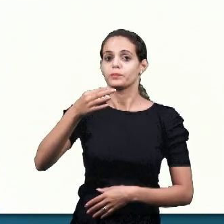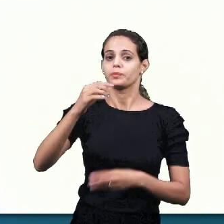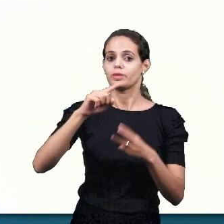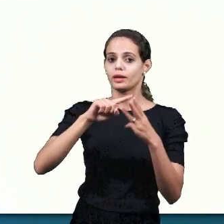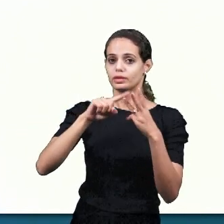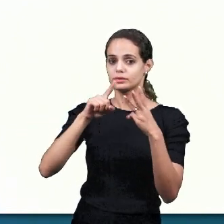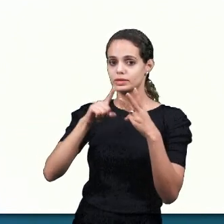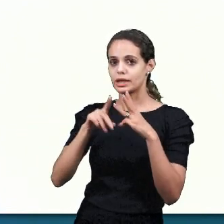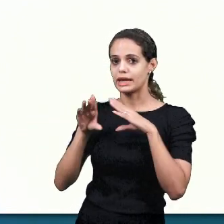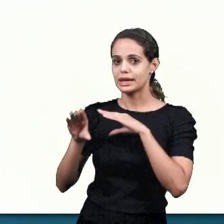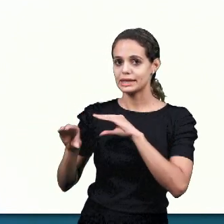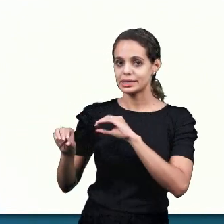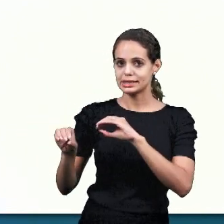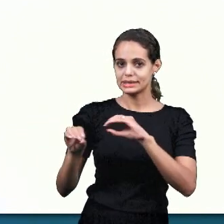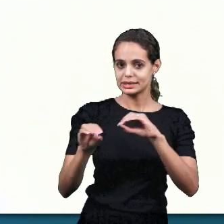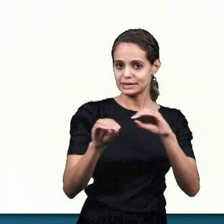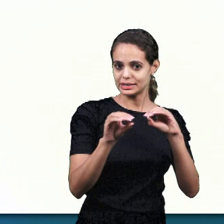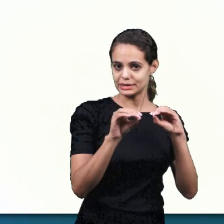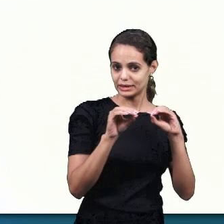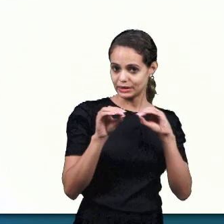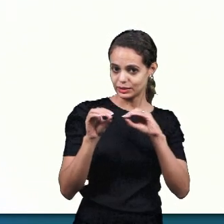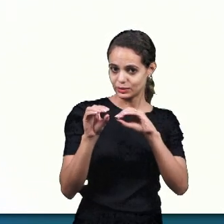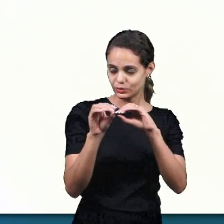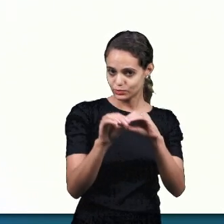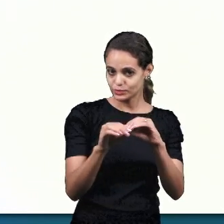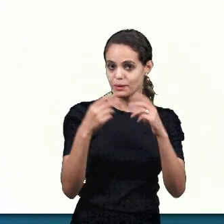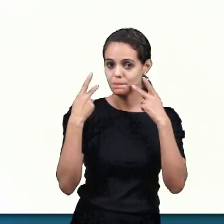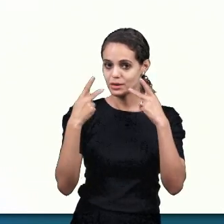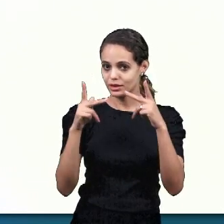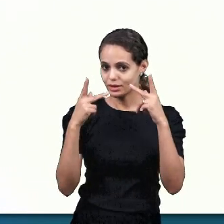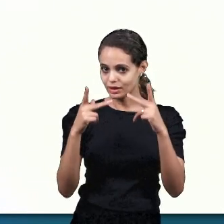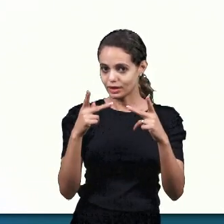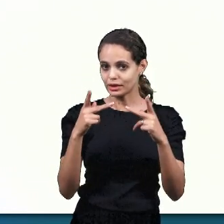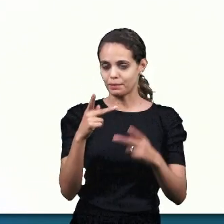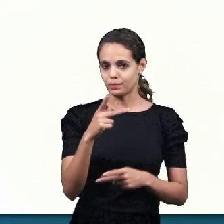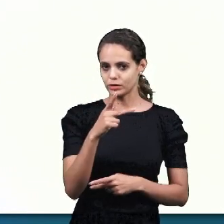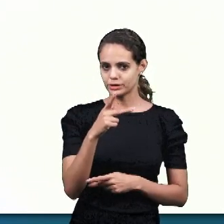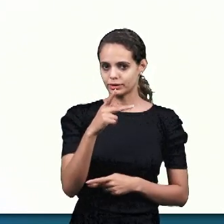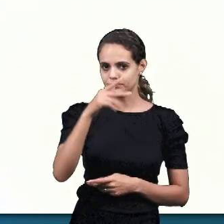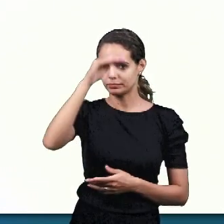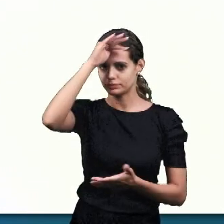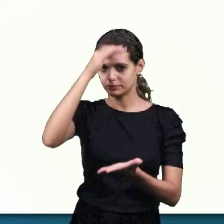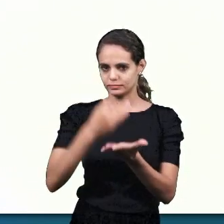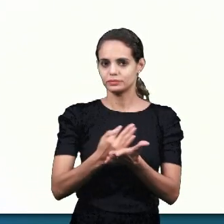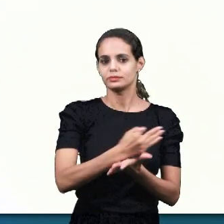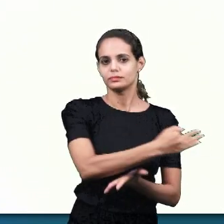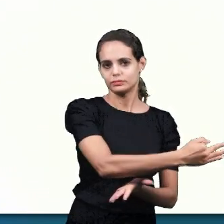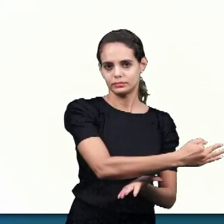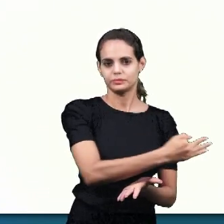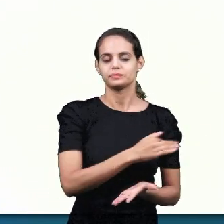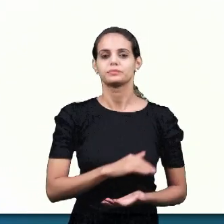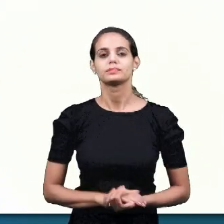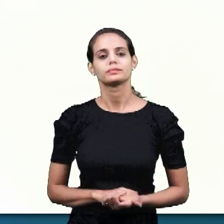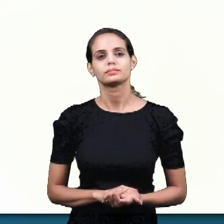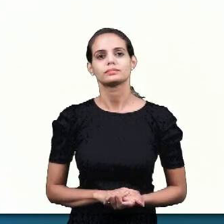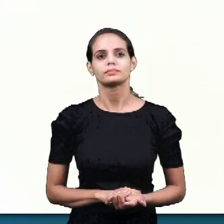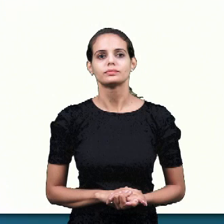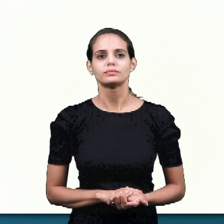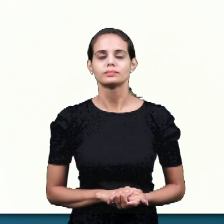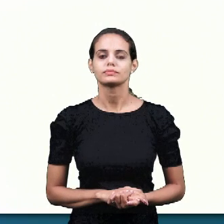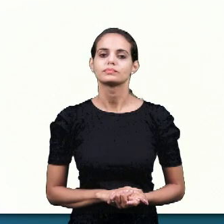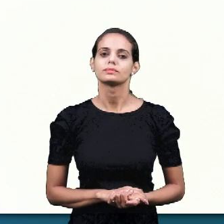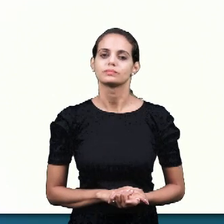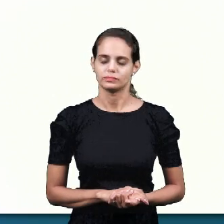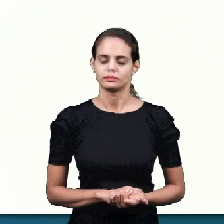apostates. Très bien. Nous passons tout d'abord à notre première question liée à ce sujet. La question est la suivante. La